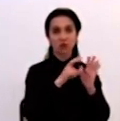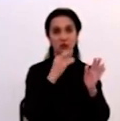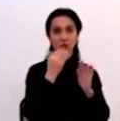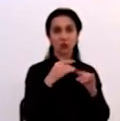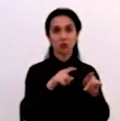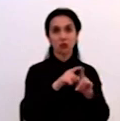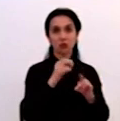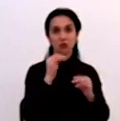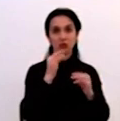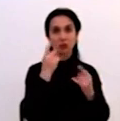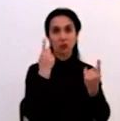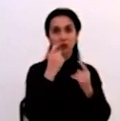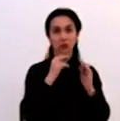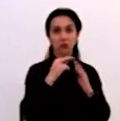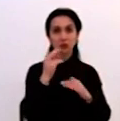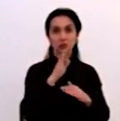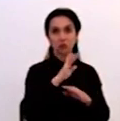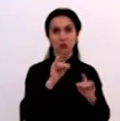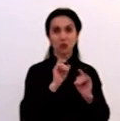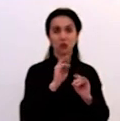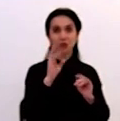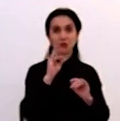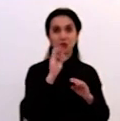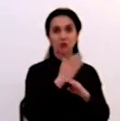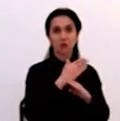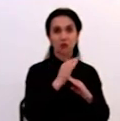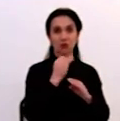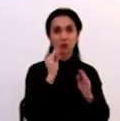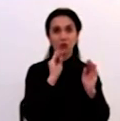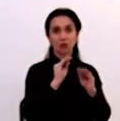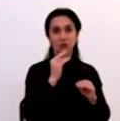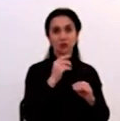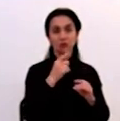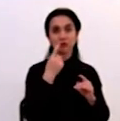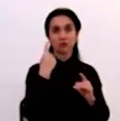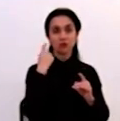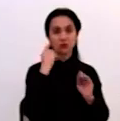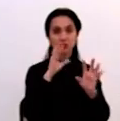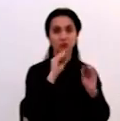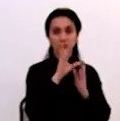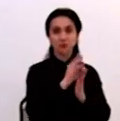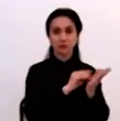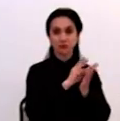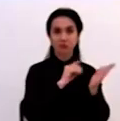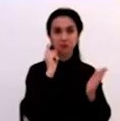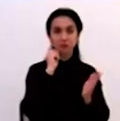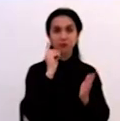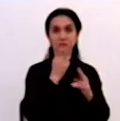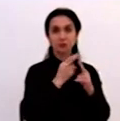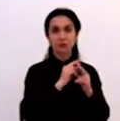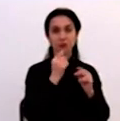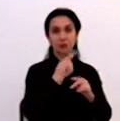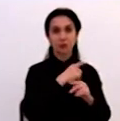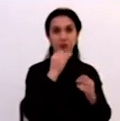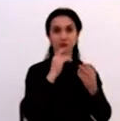tarmog'i orqali ma'lumot chiqmasligini ta'minlovchi filtrlar o'rnatish, diktofonlarni kuchli elektromagnit to'lqinlari orqali,